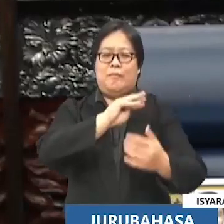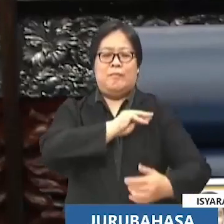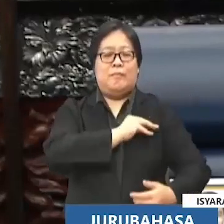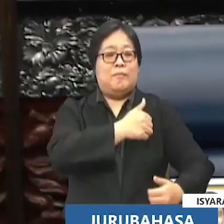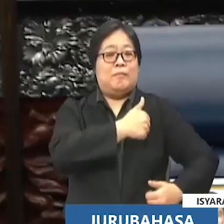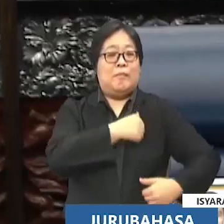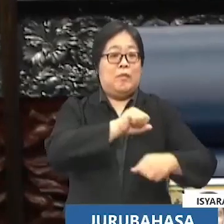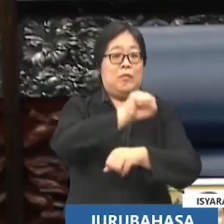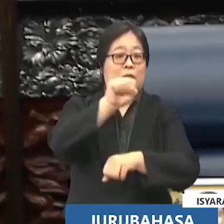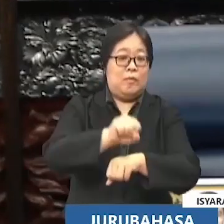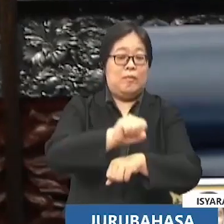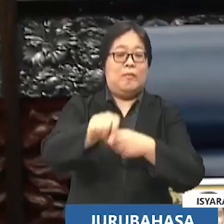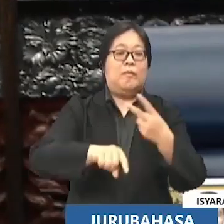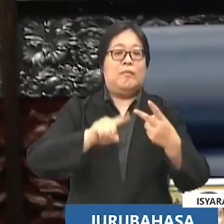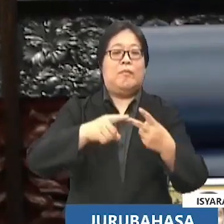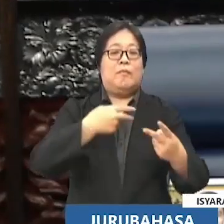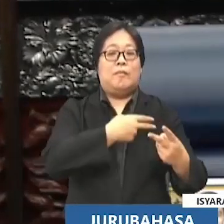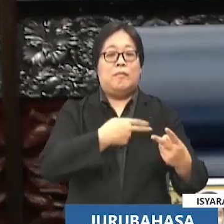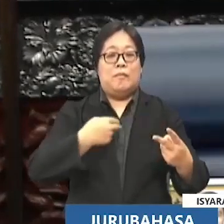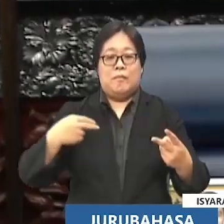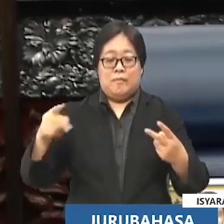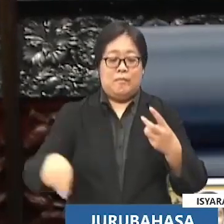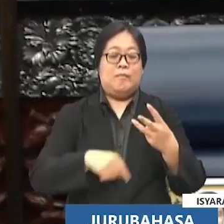Singapura, Menteri Pertahanan Indonesia,